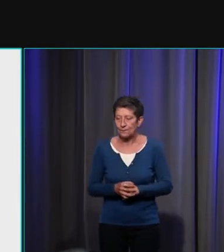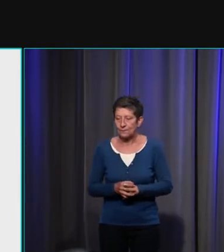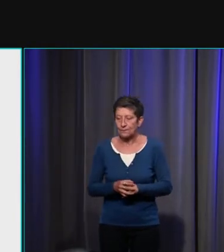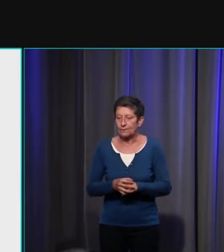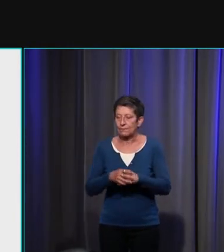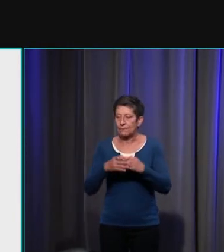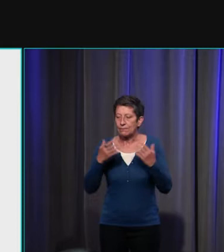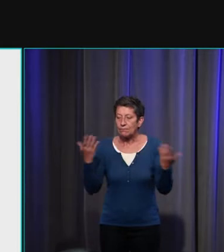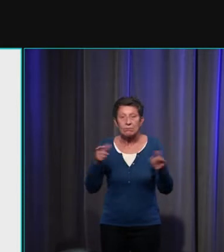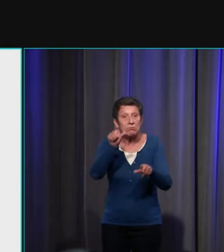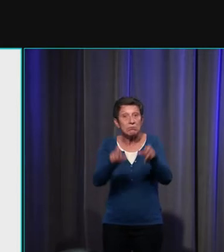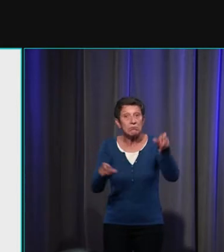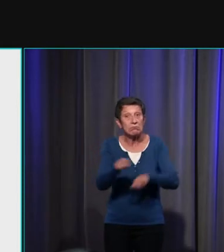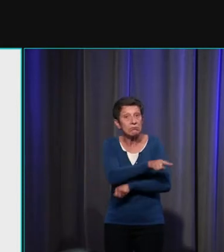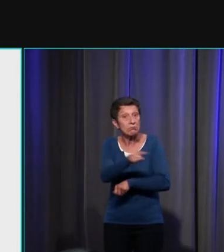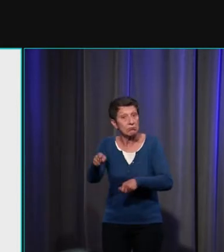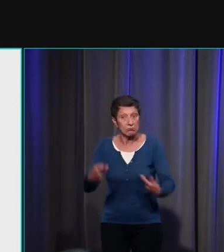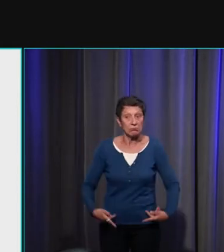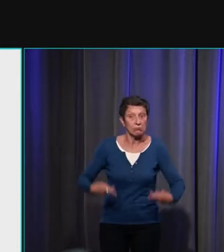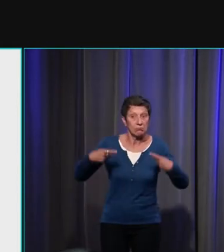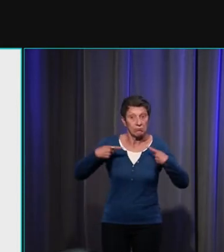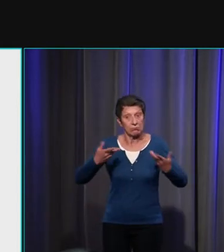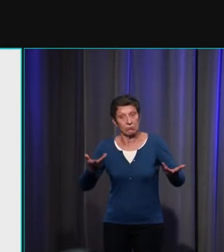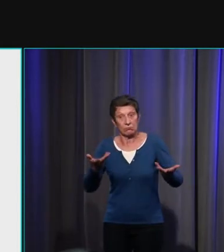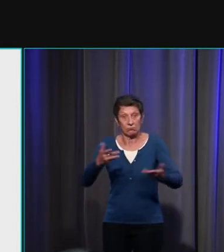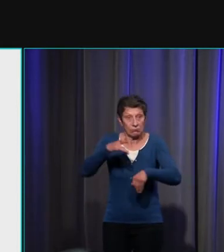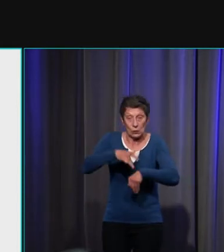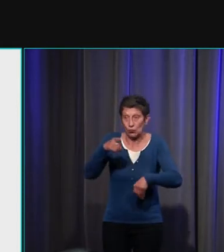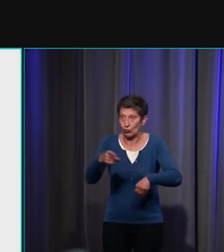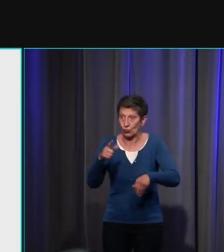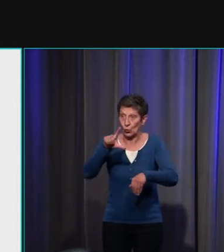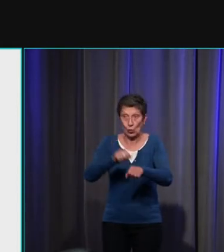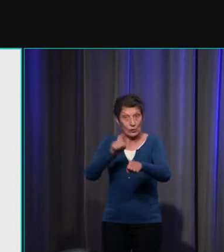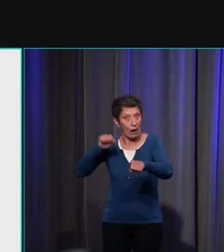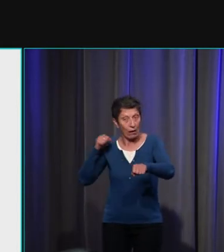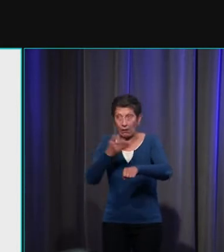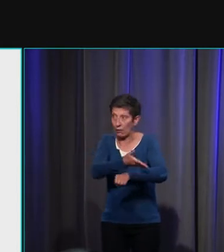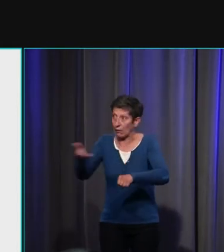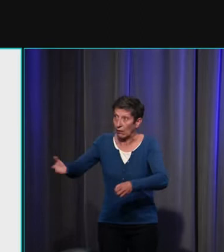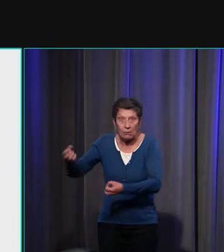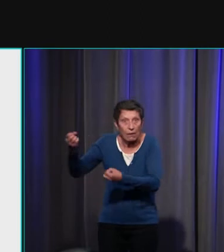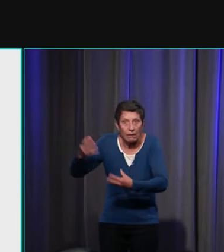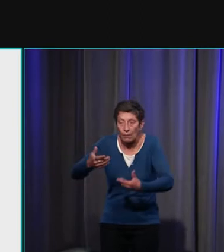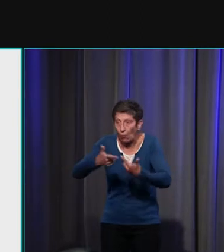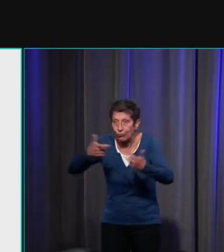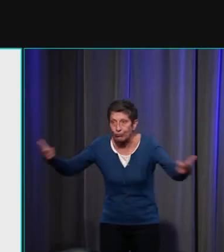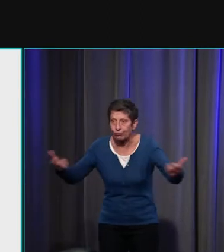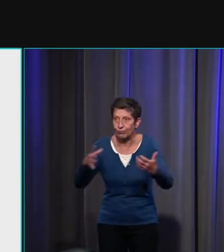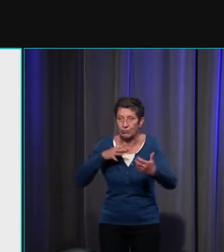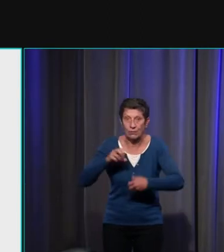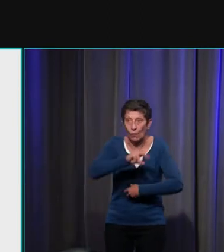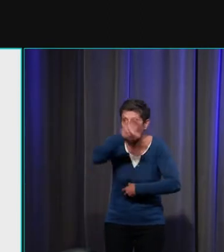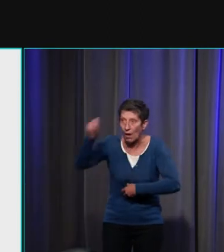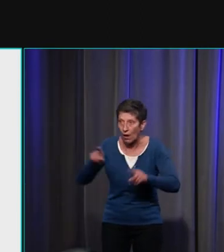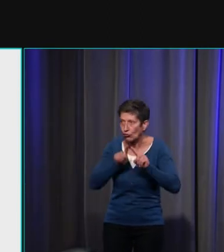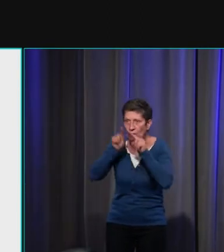ces gens ont vécu un événement exceptionnel pendant deux siècles en va et vient incessant de voyage vers la